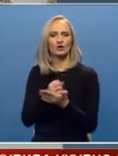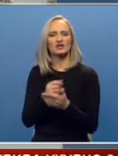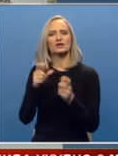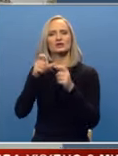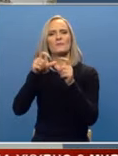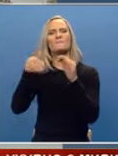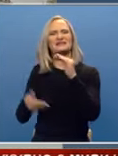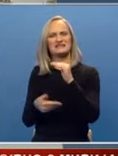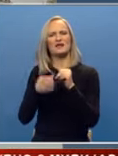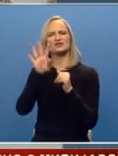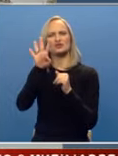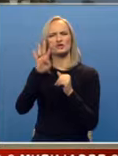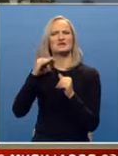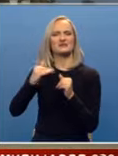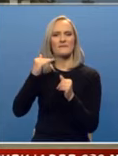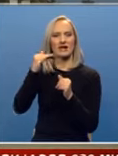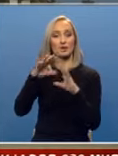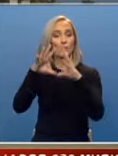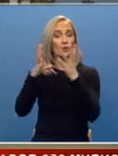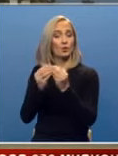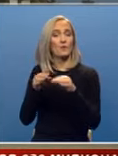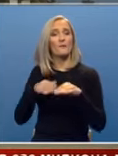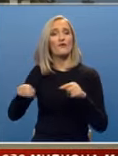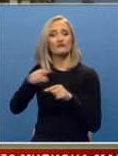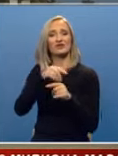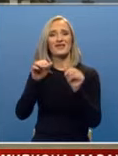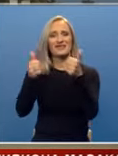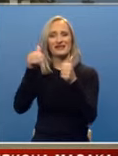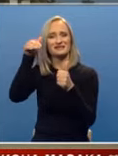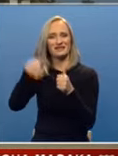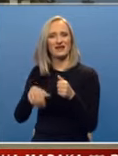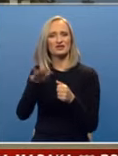suteren, prizemlje sa 4 sprata, ukupne površine